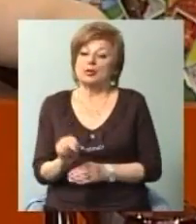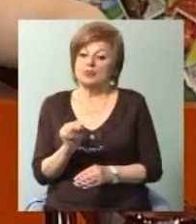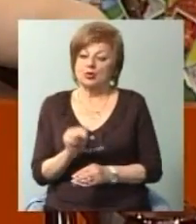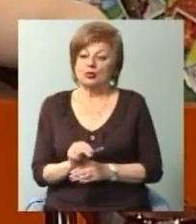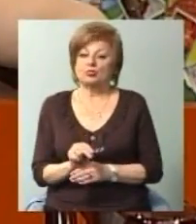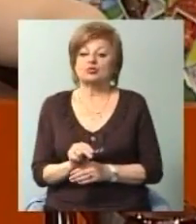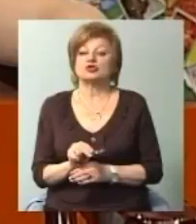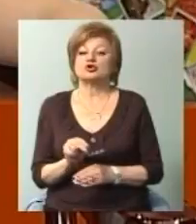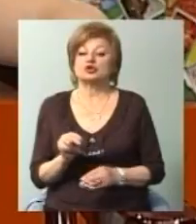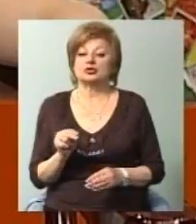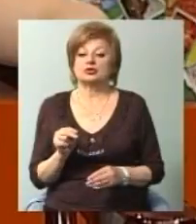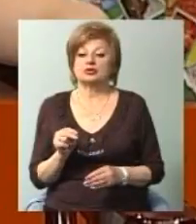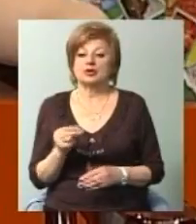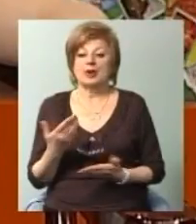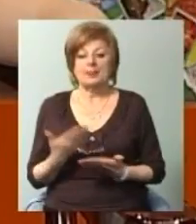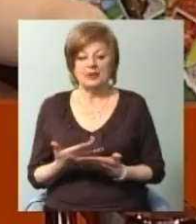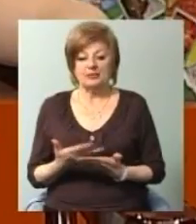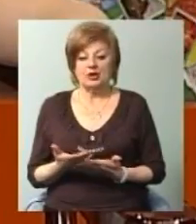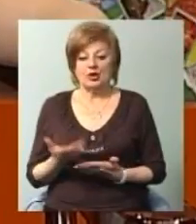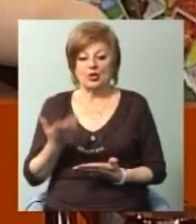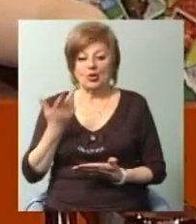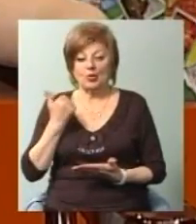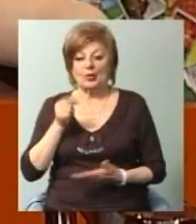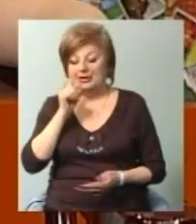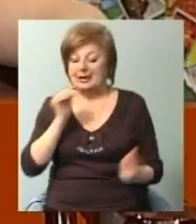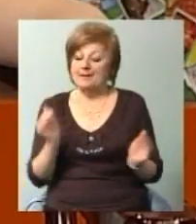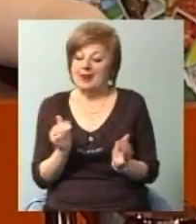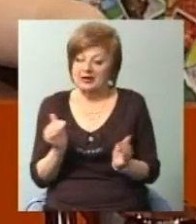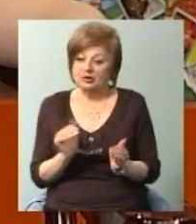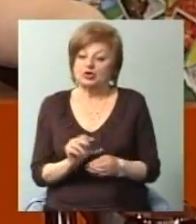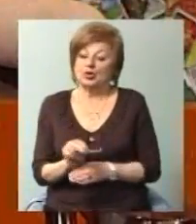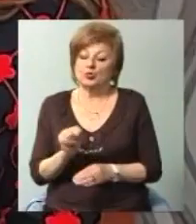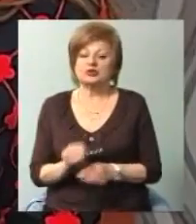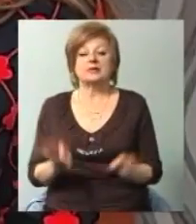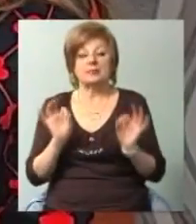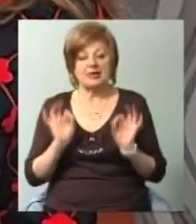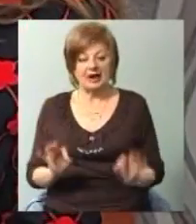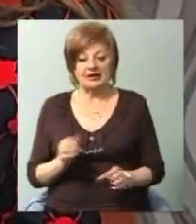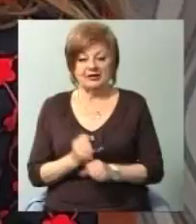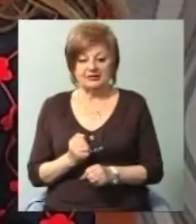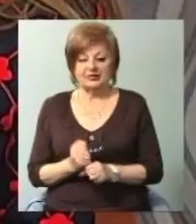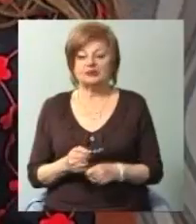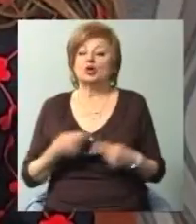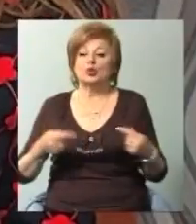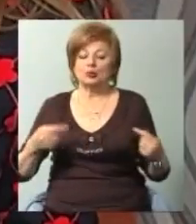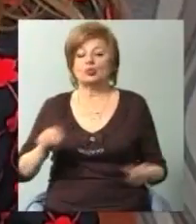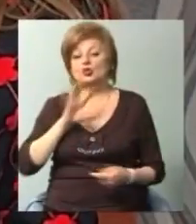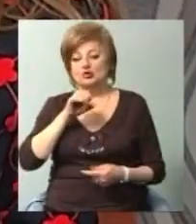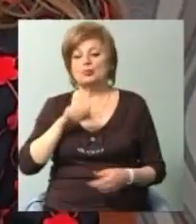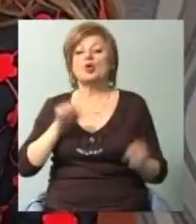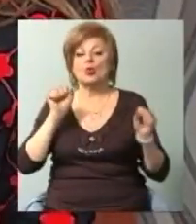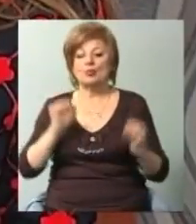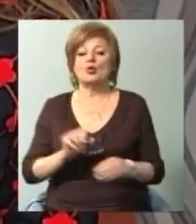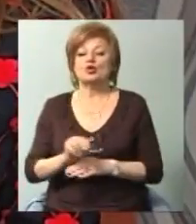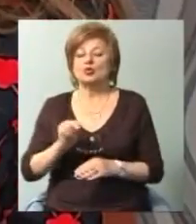з молоду, коли вона ще маленька. Так, і будь-яку собаку, навіть безпородню,